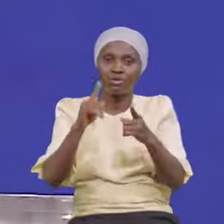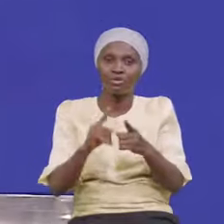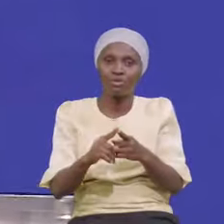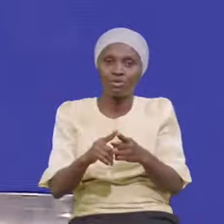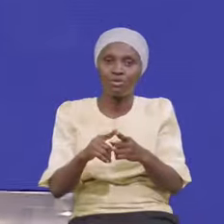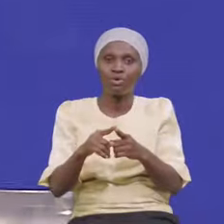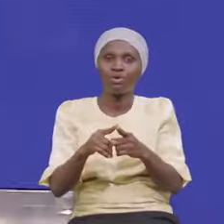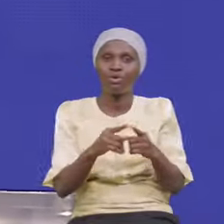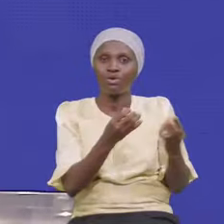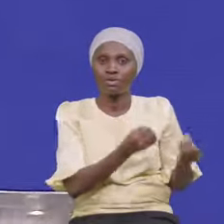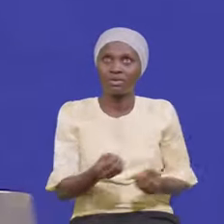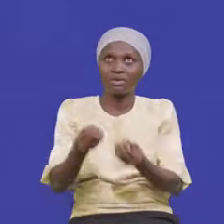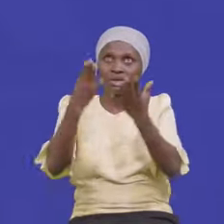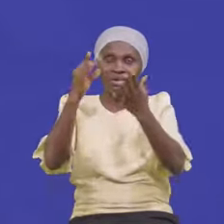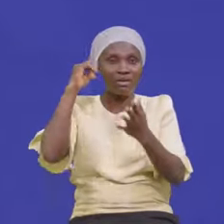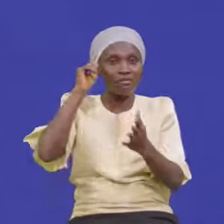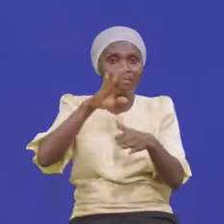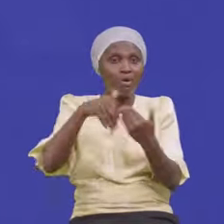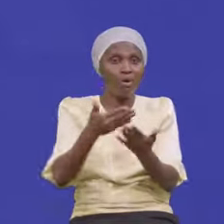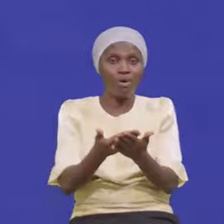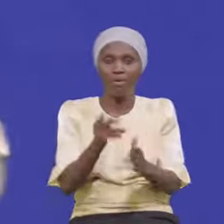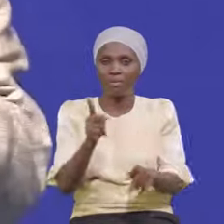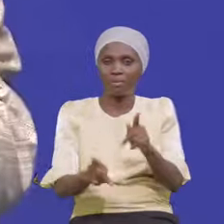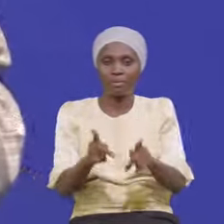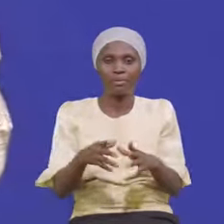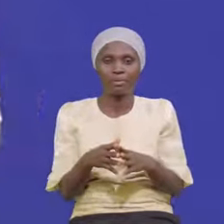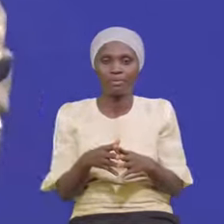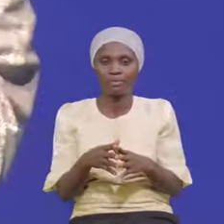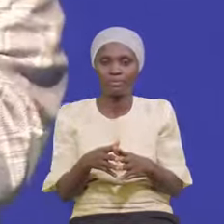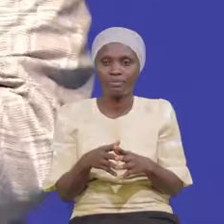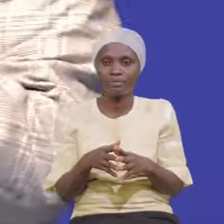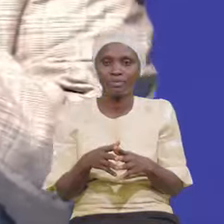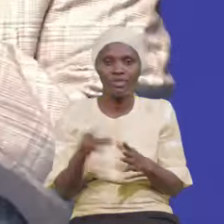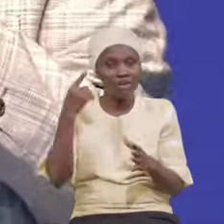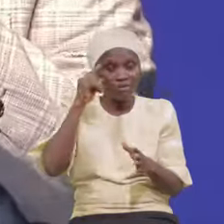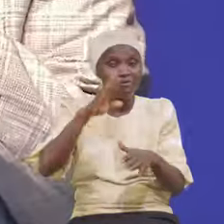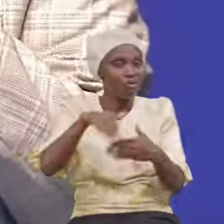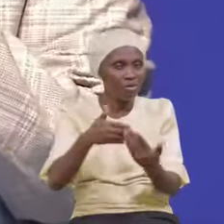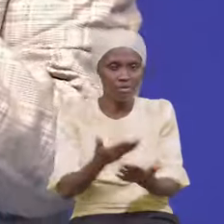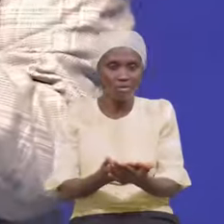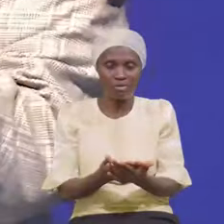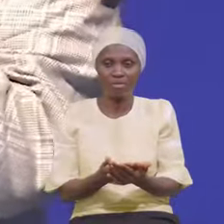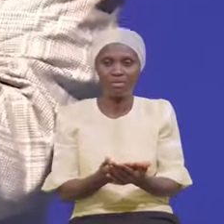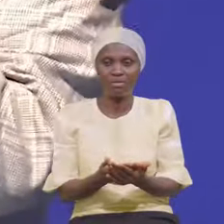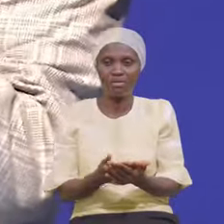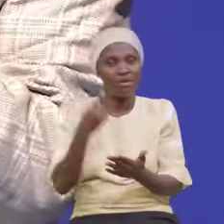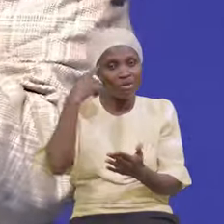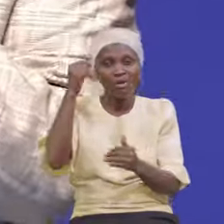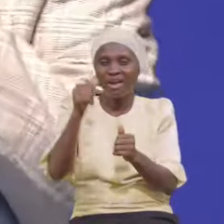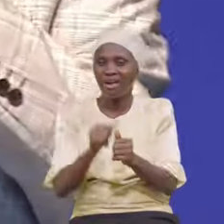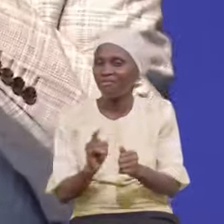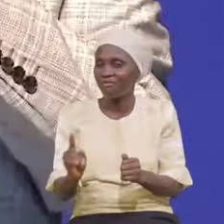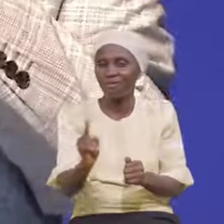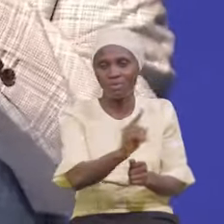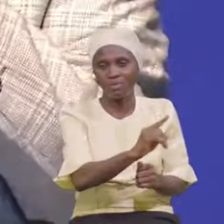for all. ఆయన సర్వలోక మానవాళికి పరిహారముగా తన్ను సమర్పించుకున్నాడు. For all. అందరి కోసం. For everyone. ప్రతి